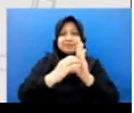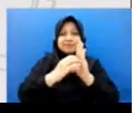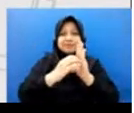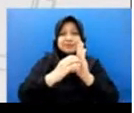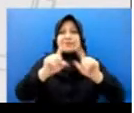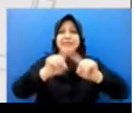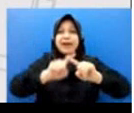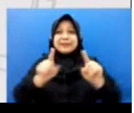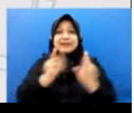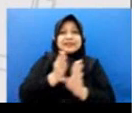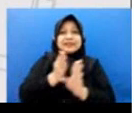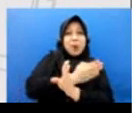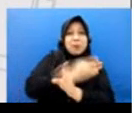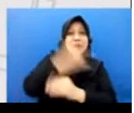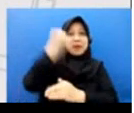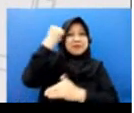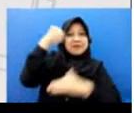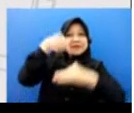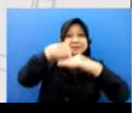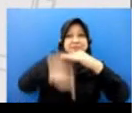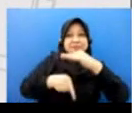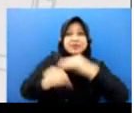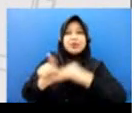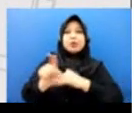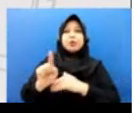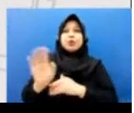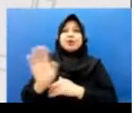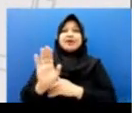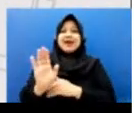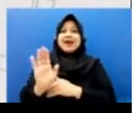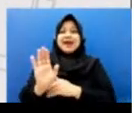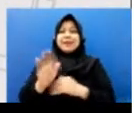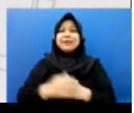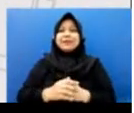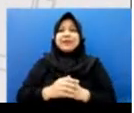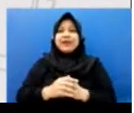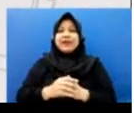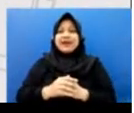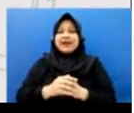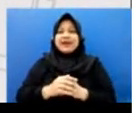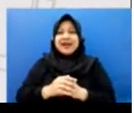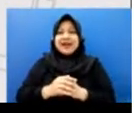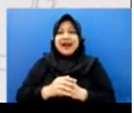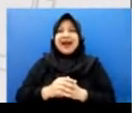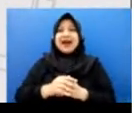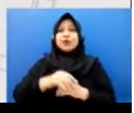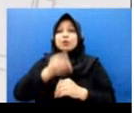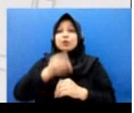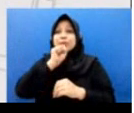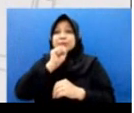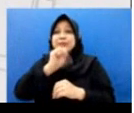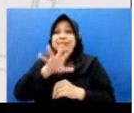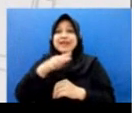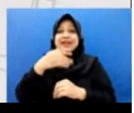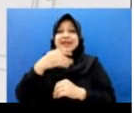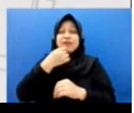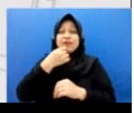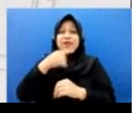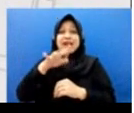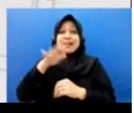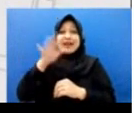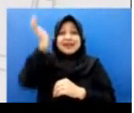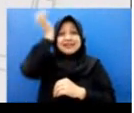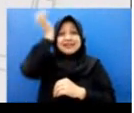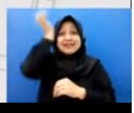kritis. Sementara pesan-pesan yang berwarna hijau adalah pesan-pesan yang